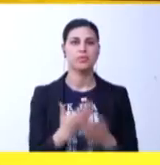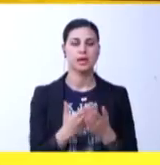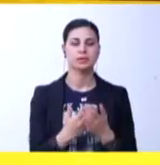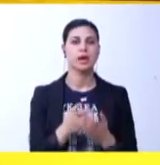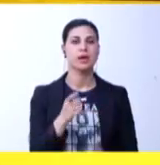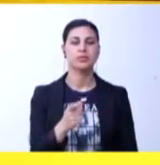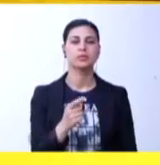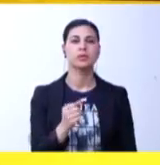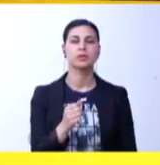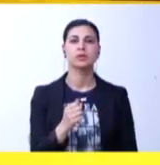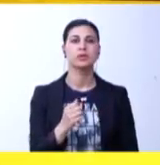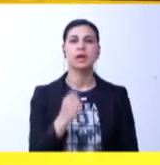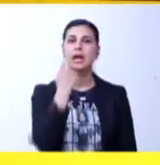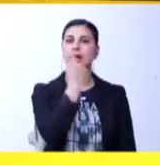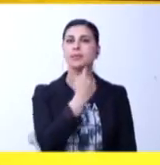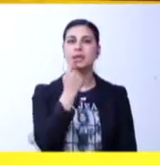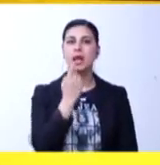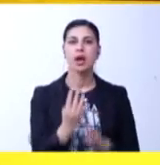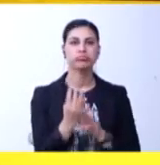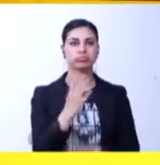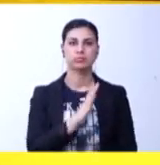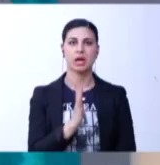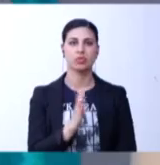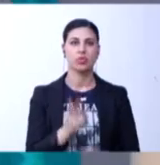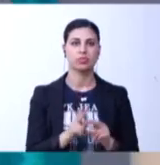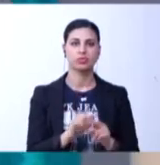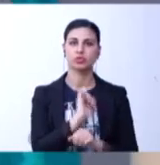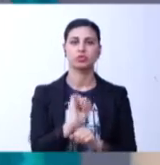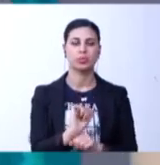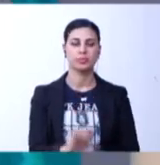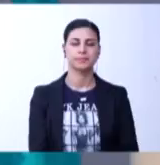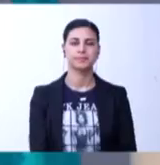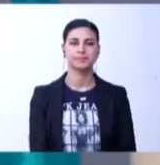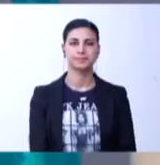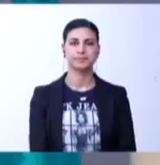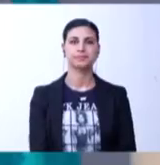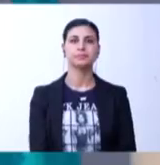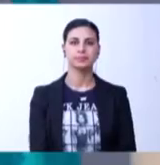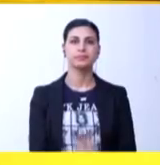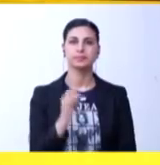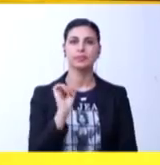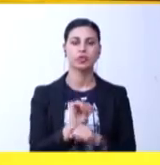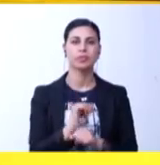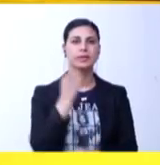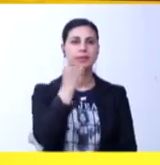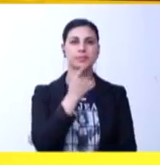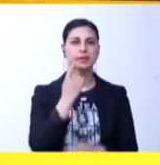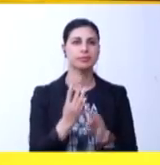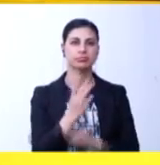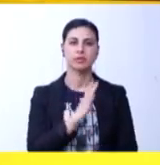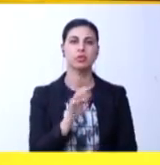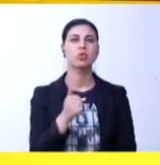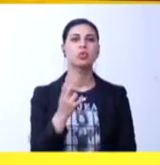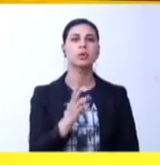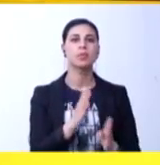აღარ გაგრძელდა კბილების ამოჭრა. ანუ შეფერხდა კბილების, დიახ, შეფერხდა კბილების ამოსვლა. როგორ